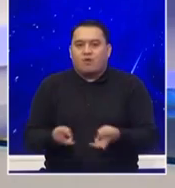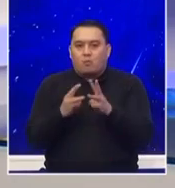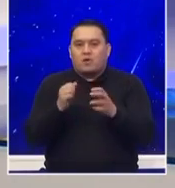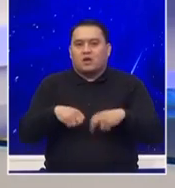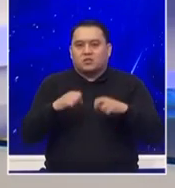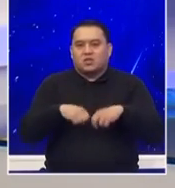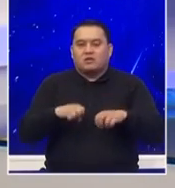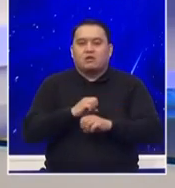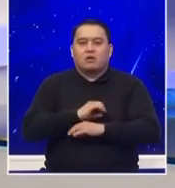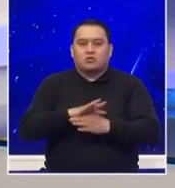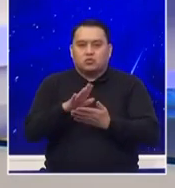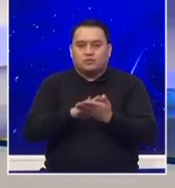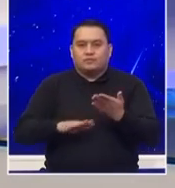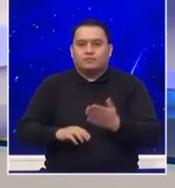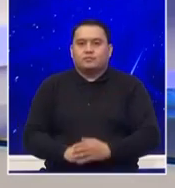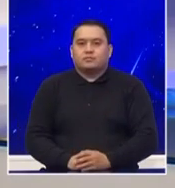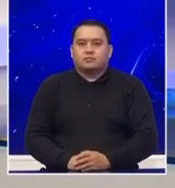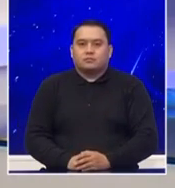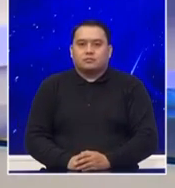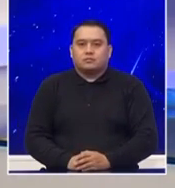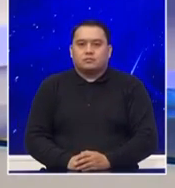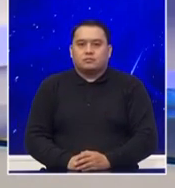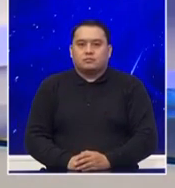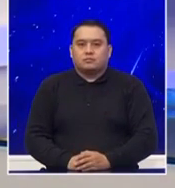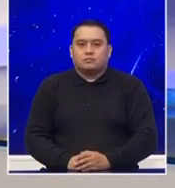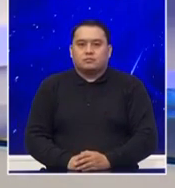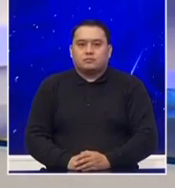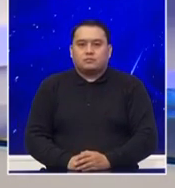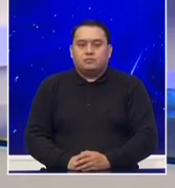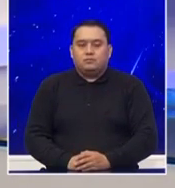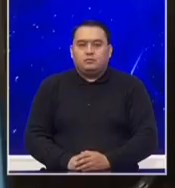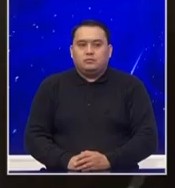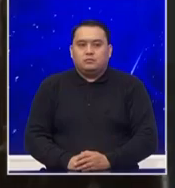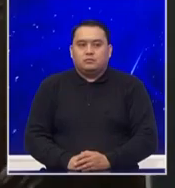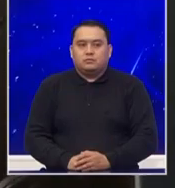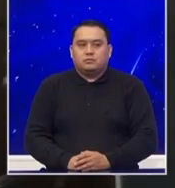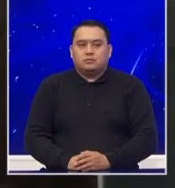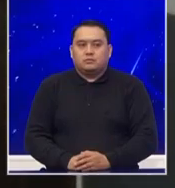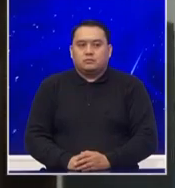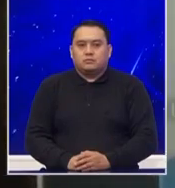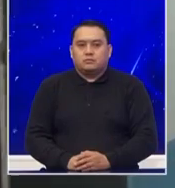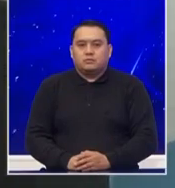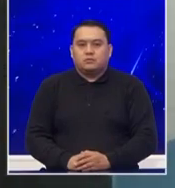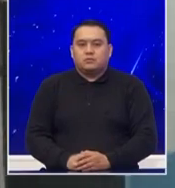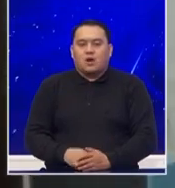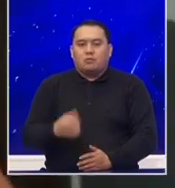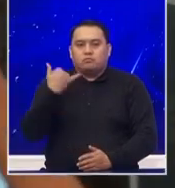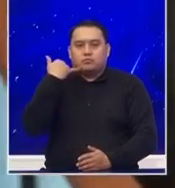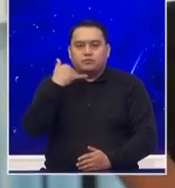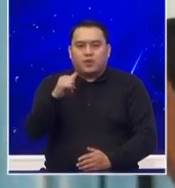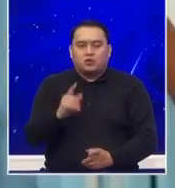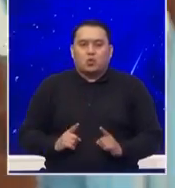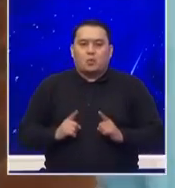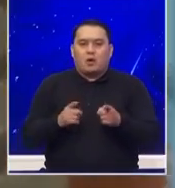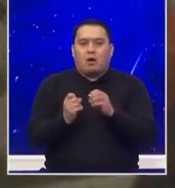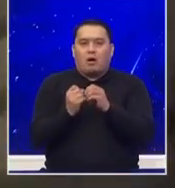попытался выяснить мой коллега Дамир Анитов, побывавший на месте ликвидации пожара. Сообщение на пульт диспетчера поступило примерно